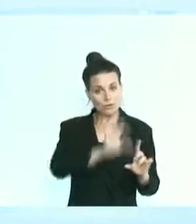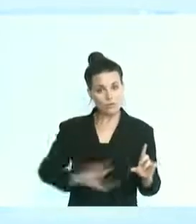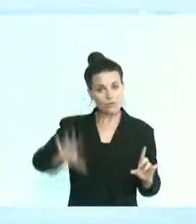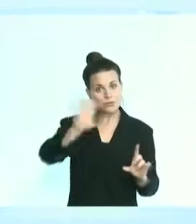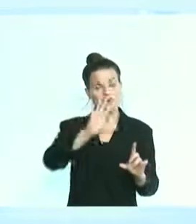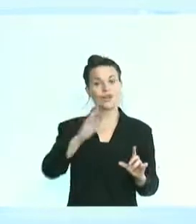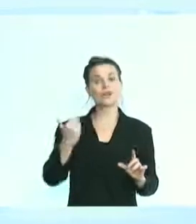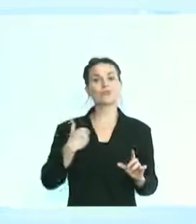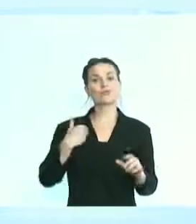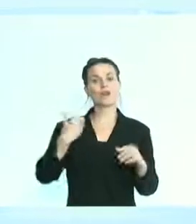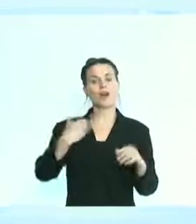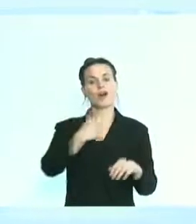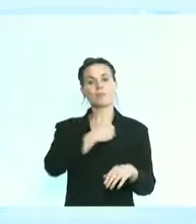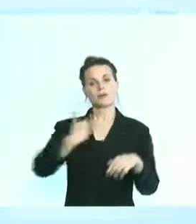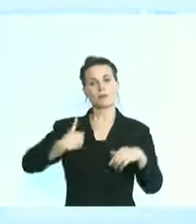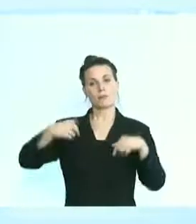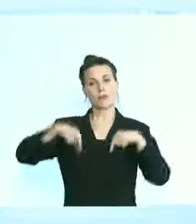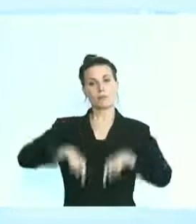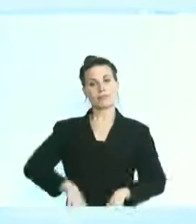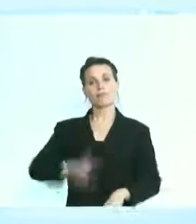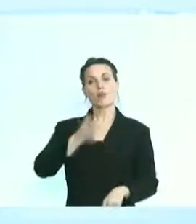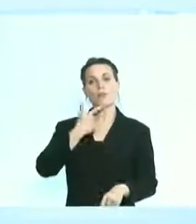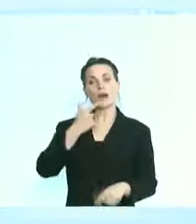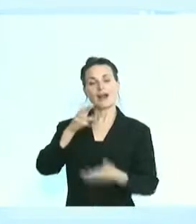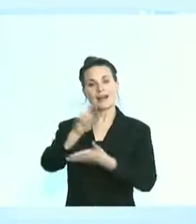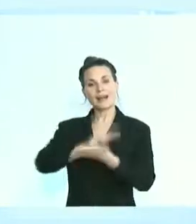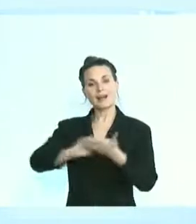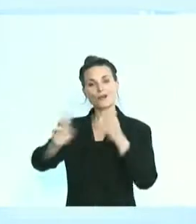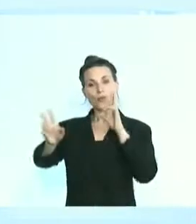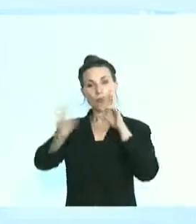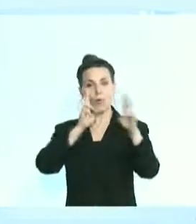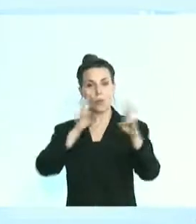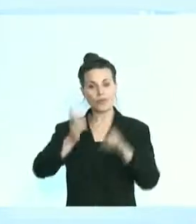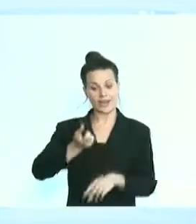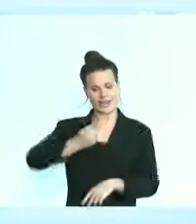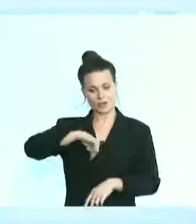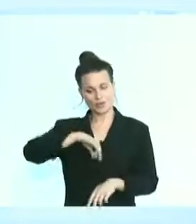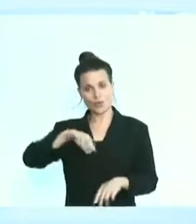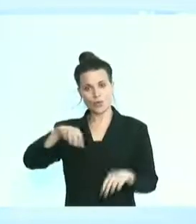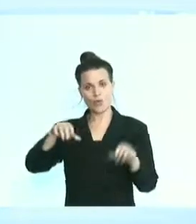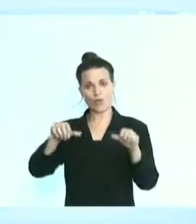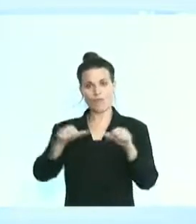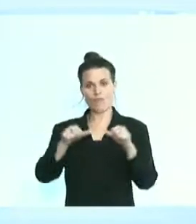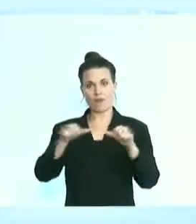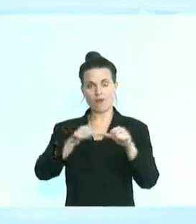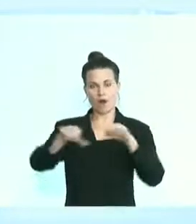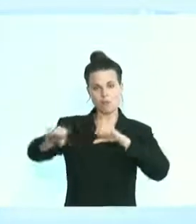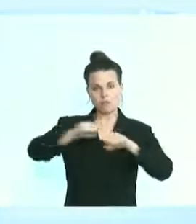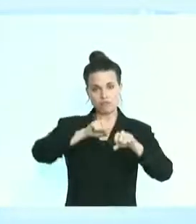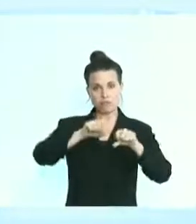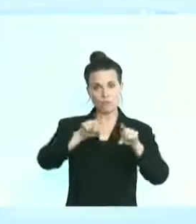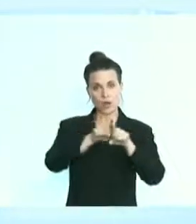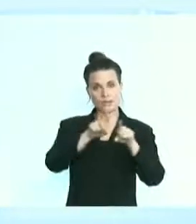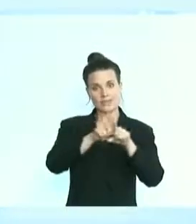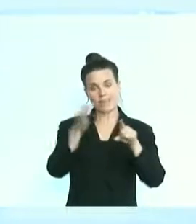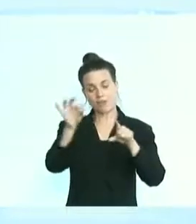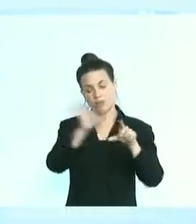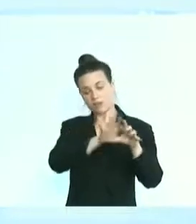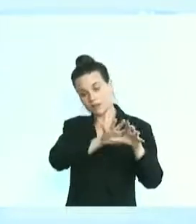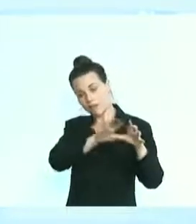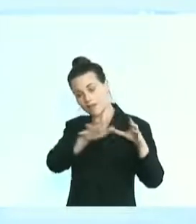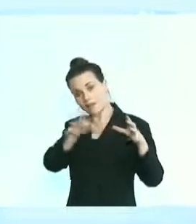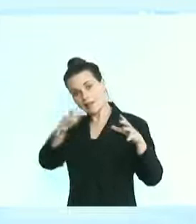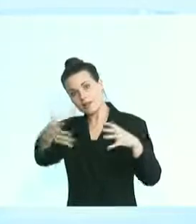Bretagne. Avec les maires ruraux de France, on essaime l'action sur tout le territoire français, en ayant toujours cette